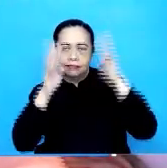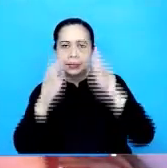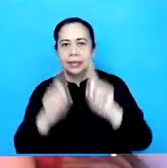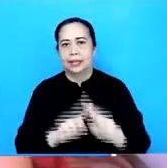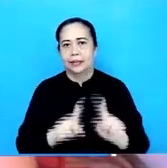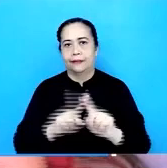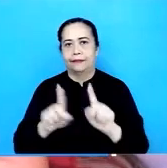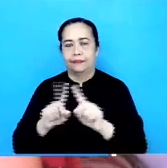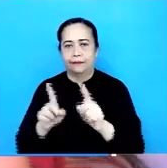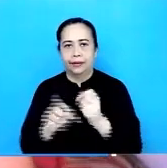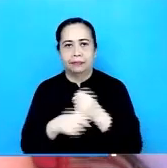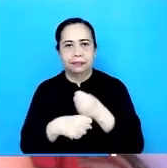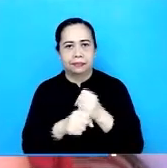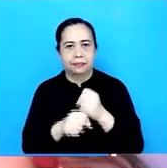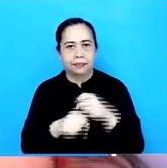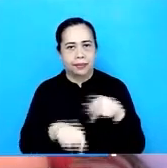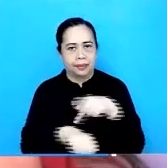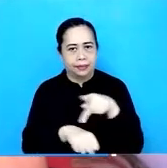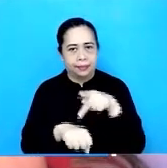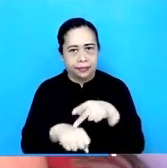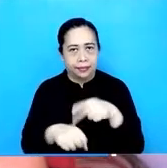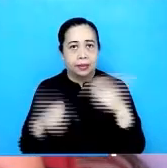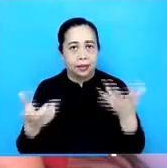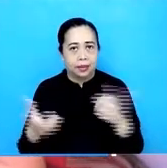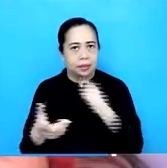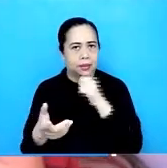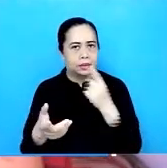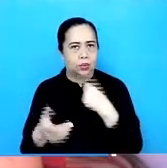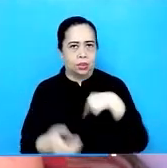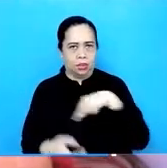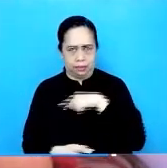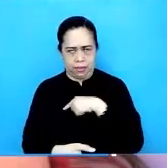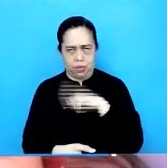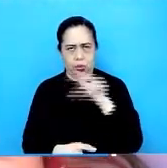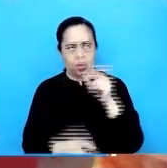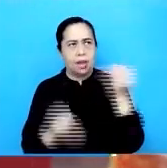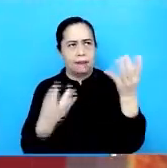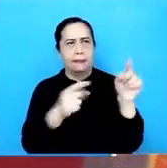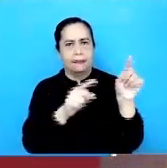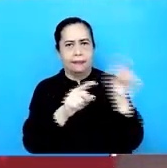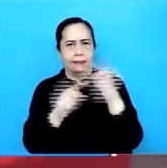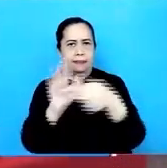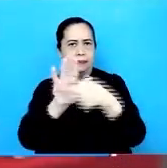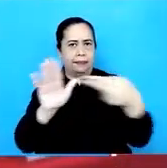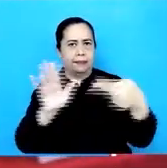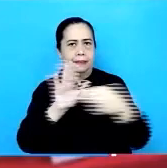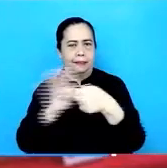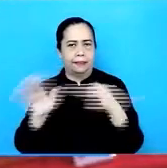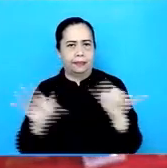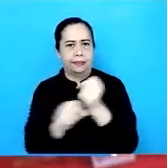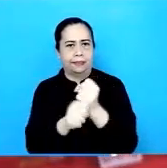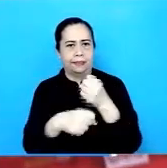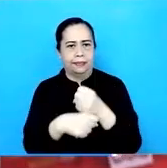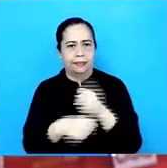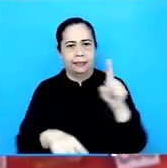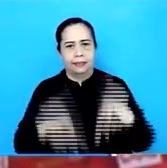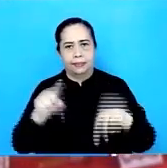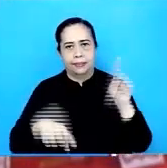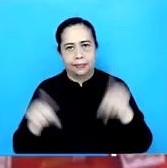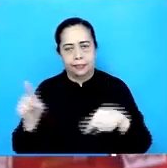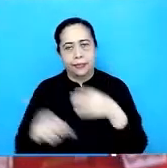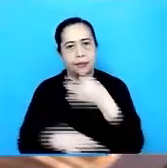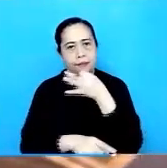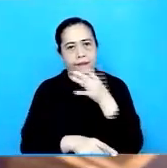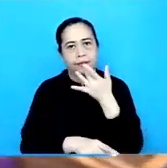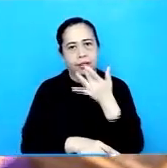hopya manufacturers in the country, syempre hindi lang naman kami. Maraming iba-ibang tatak na gumagawa ng iba-ibang mga flavors